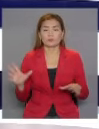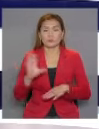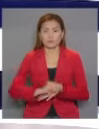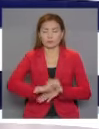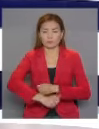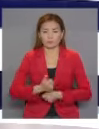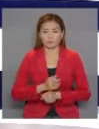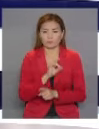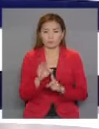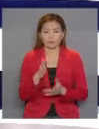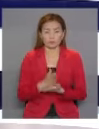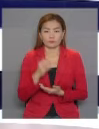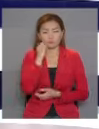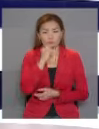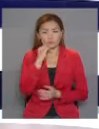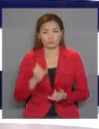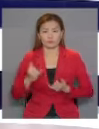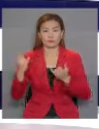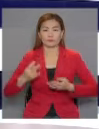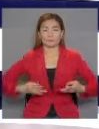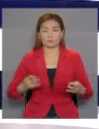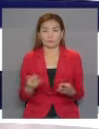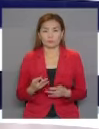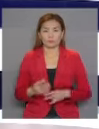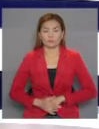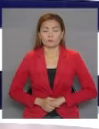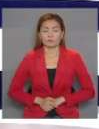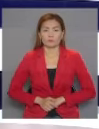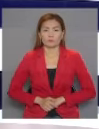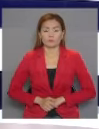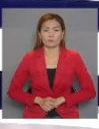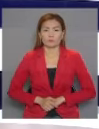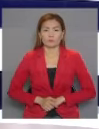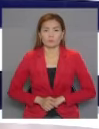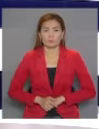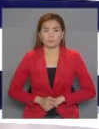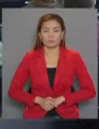кештің негізгі мақсаты қарияларға құрмет көрсету, оларға қуаныш сыйлау.